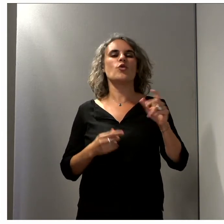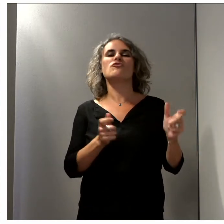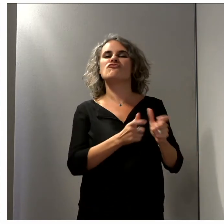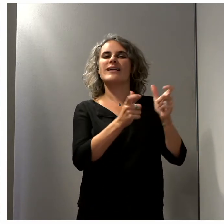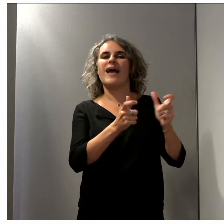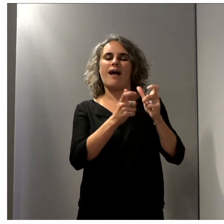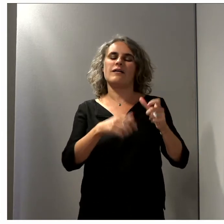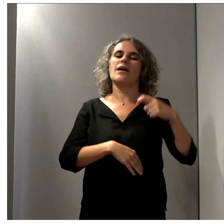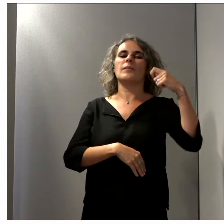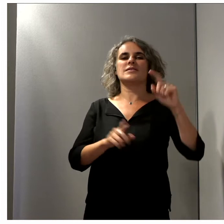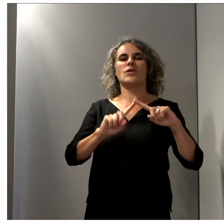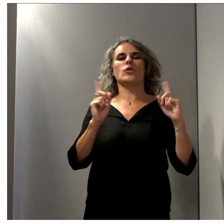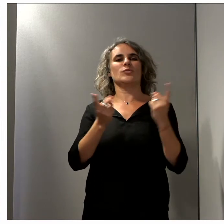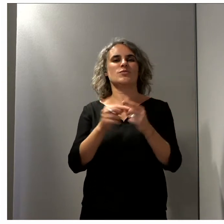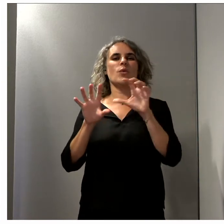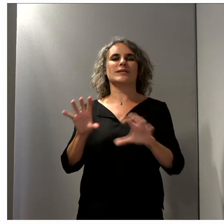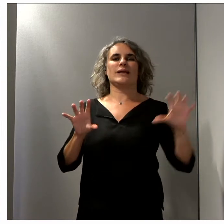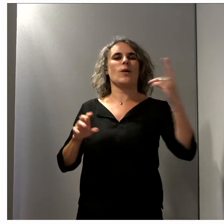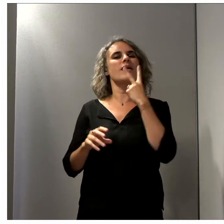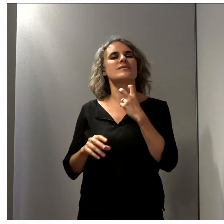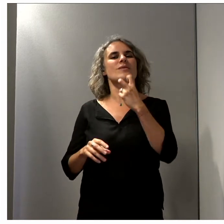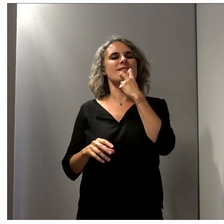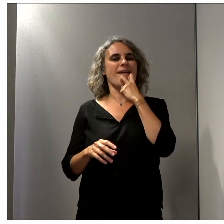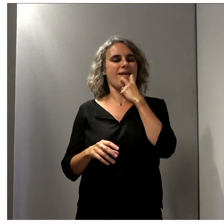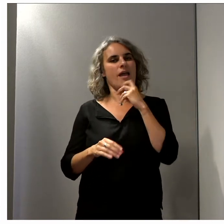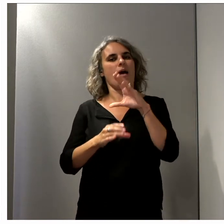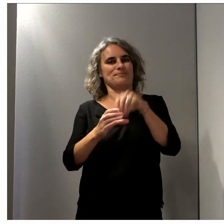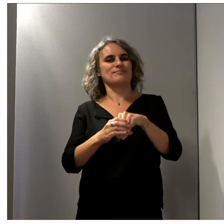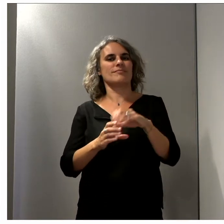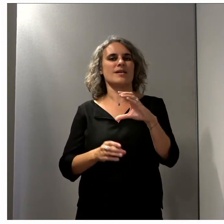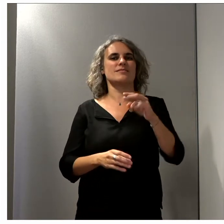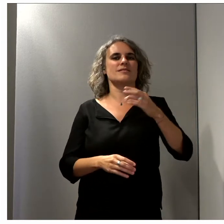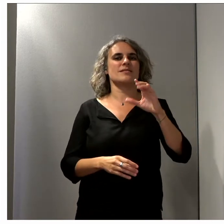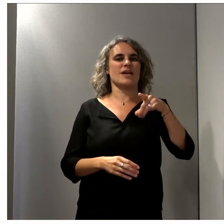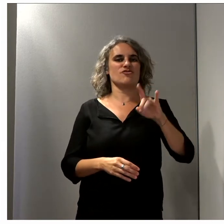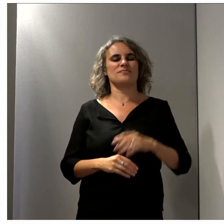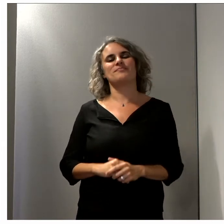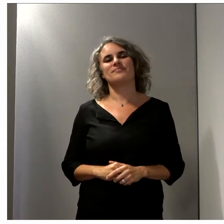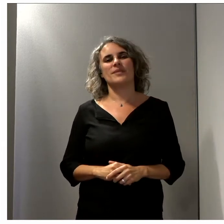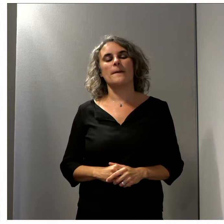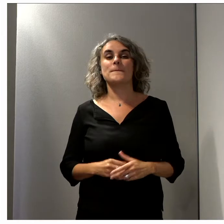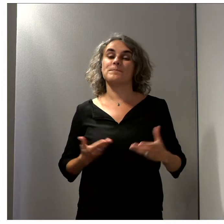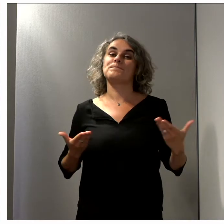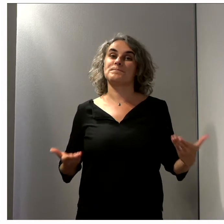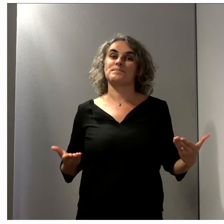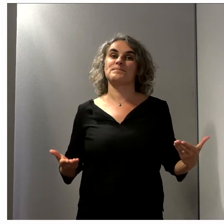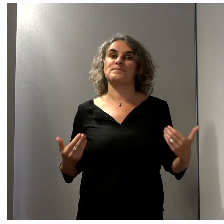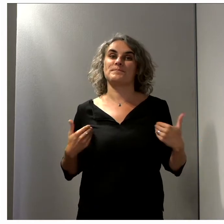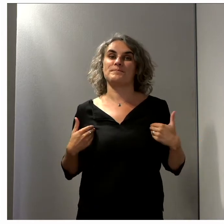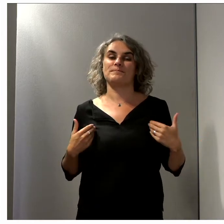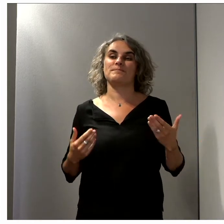de la commission territoire et citoyenneté du CNCPH. Et aujourd'hui, donc, je